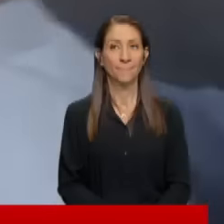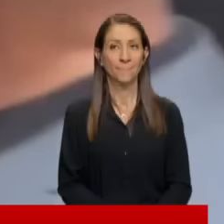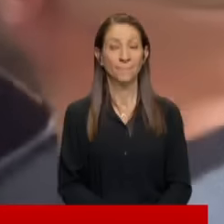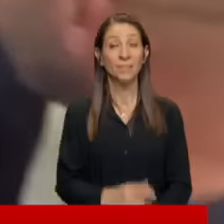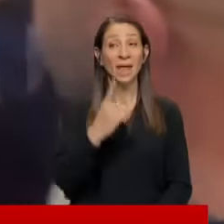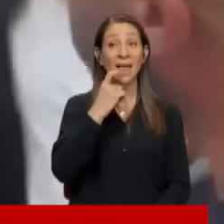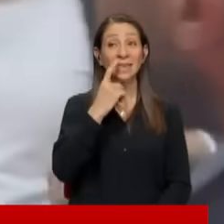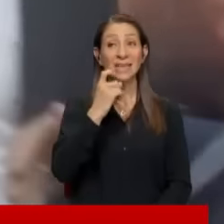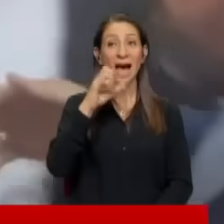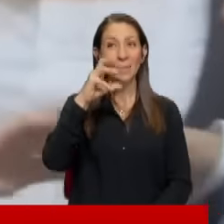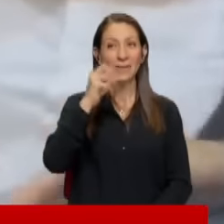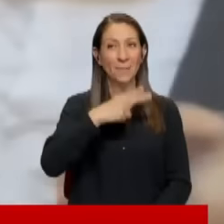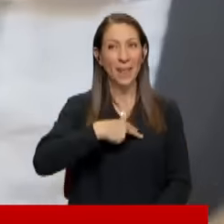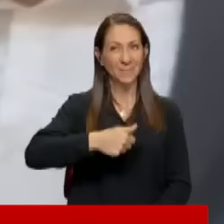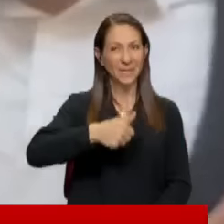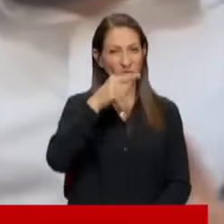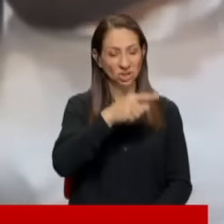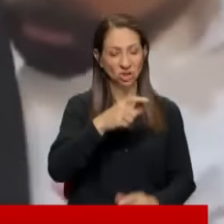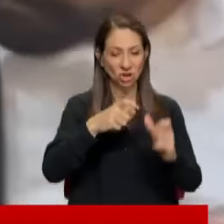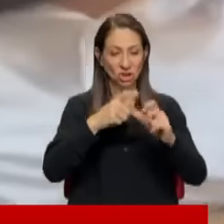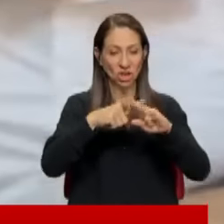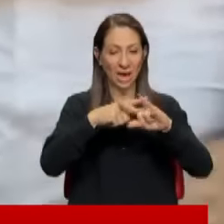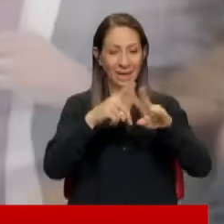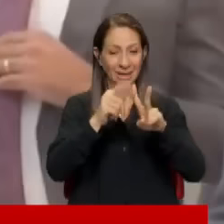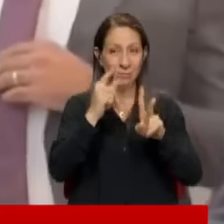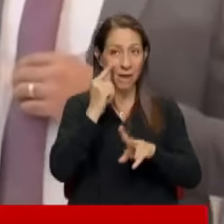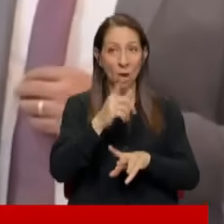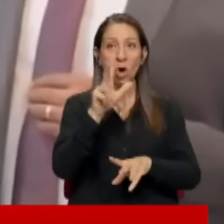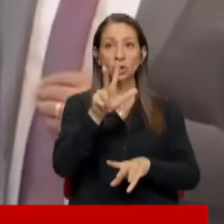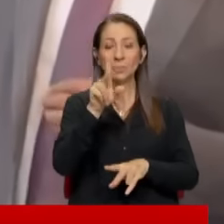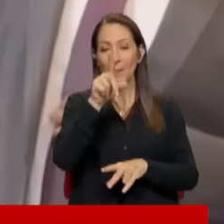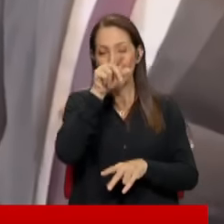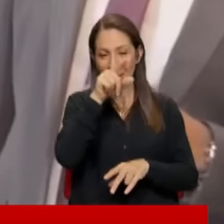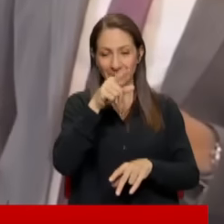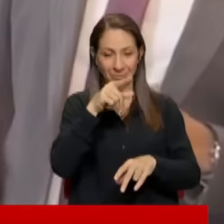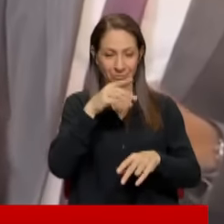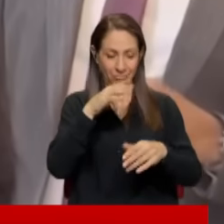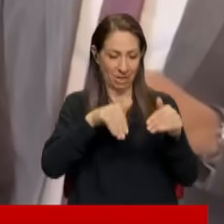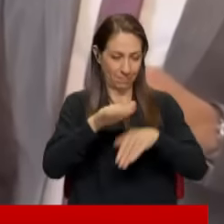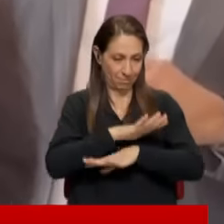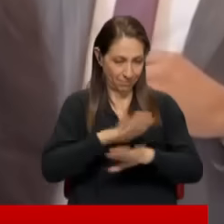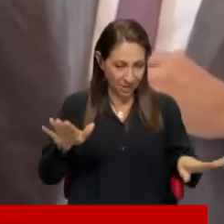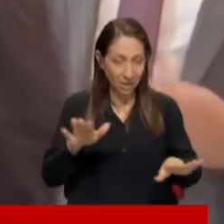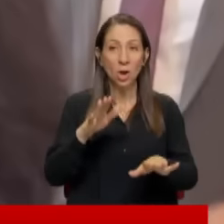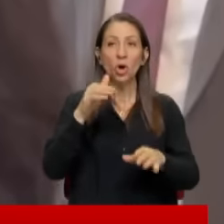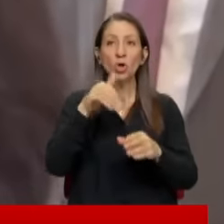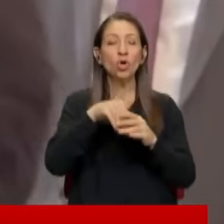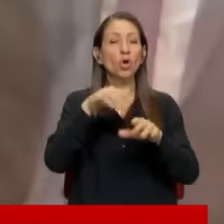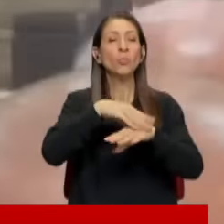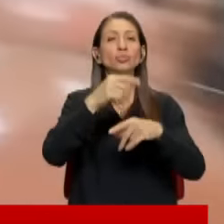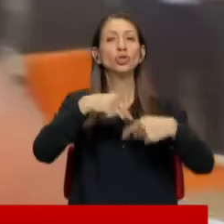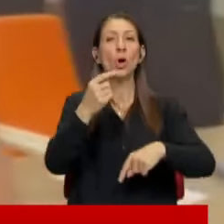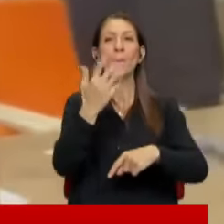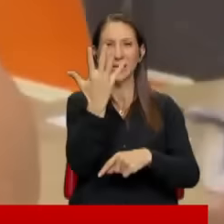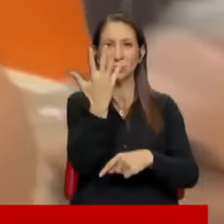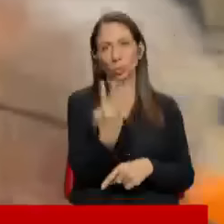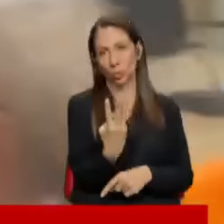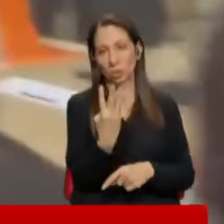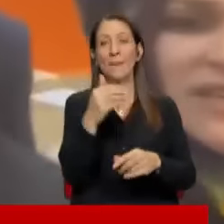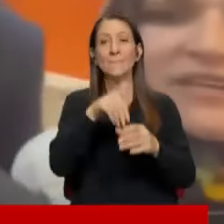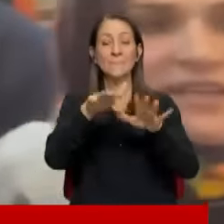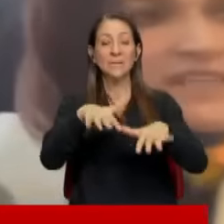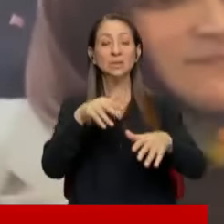Bırak. Elazığ'ın AK Partili Belediye Başkanı Şahin Şeref Oğulları 31 Mart sonrası komisyonlardaki üye sayısını 3'e düşürerek CHP'li